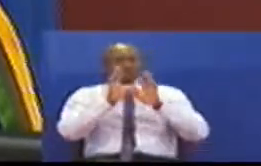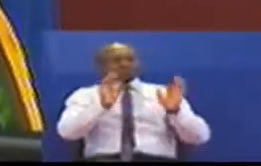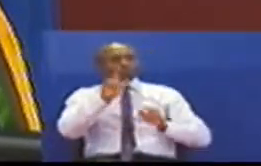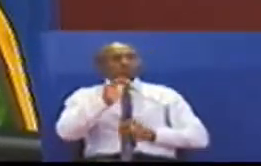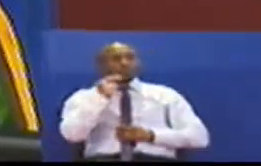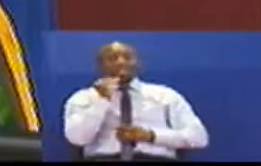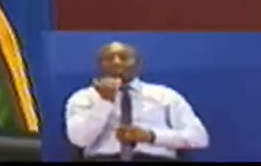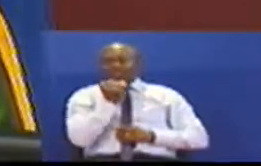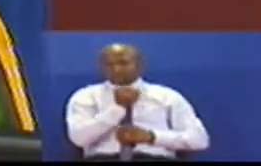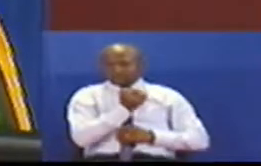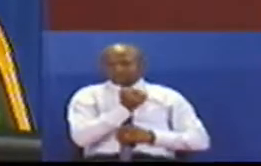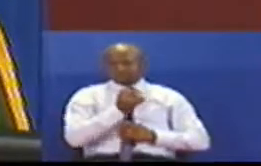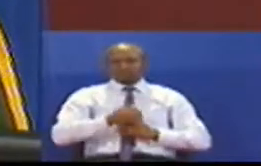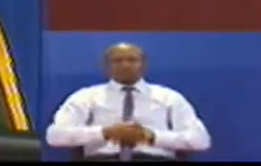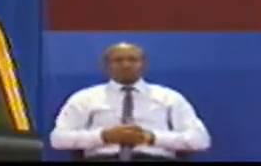umakini